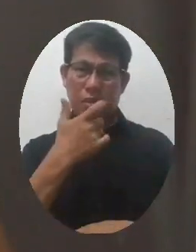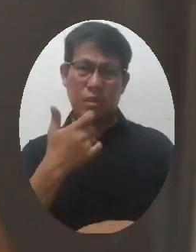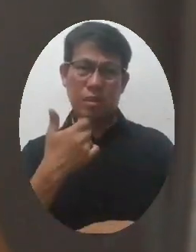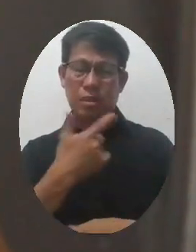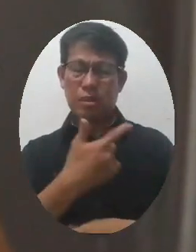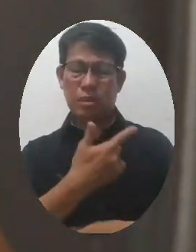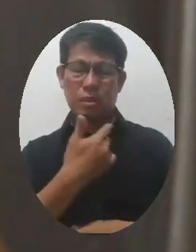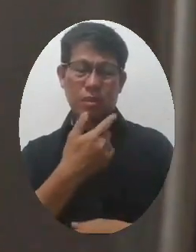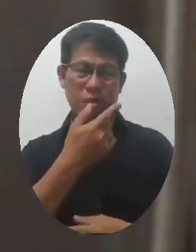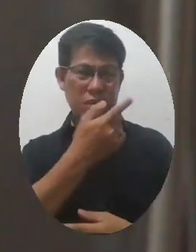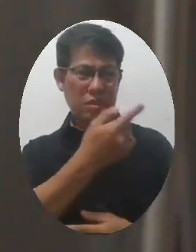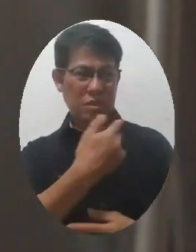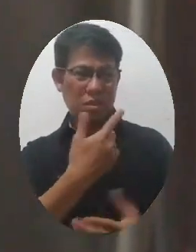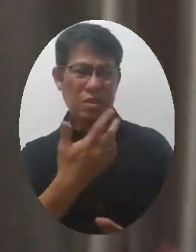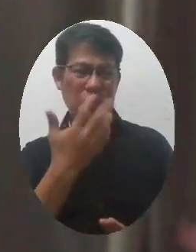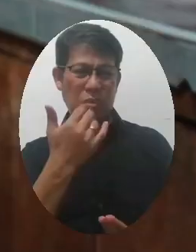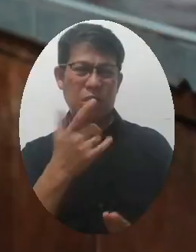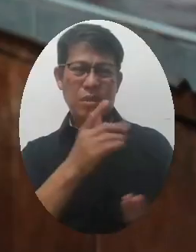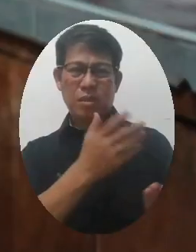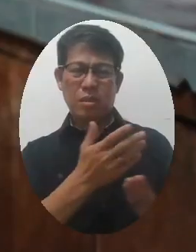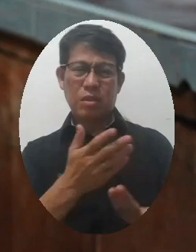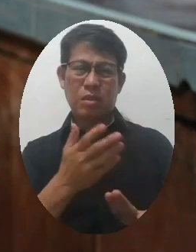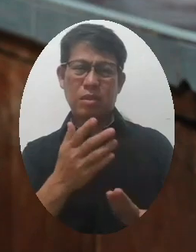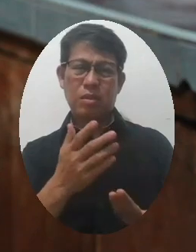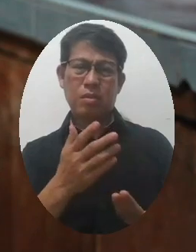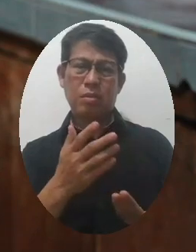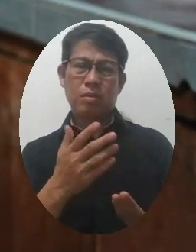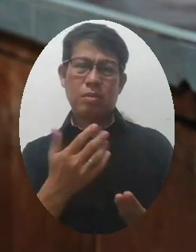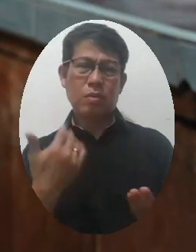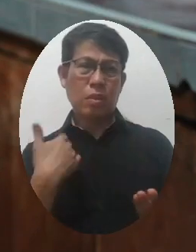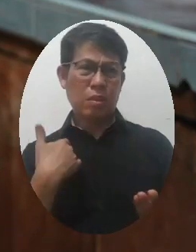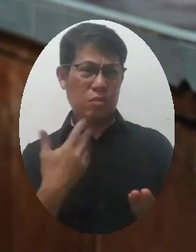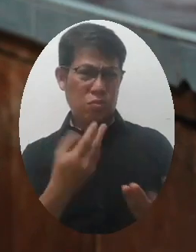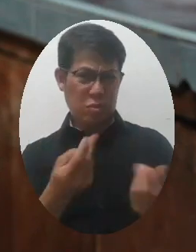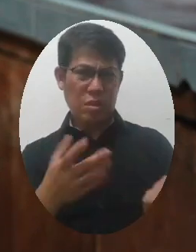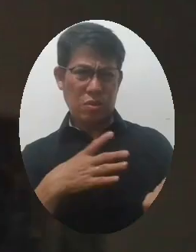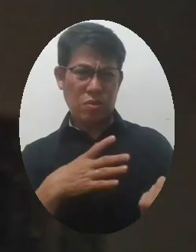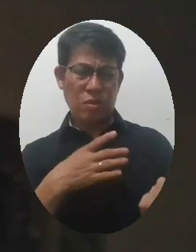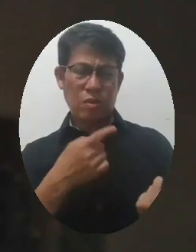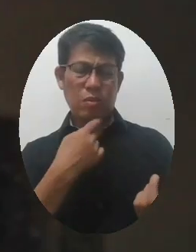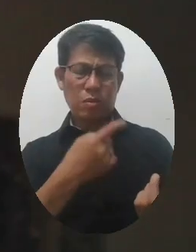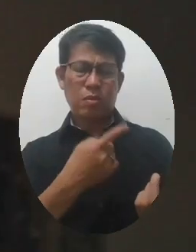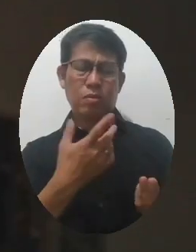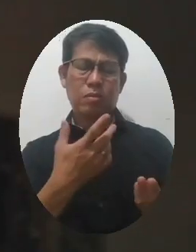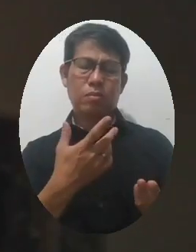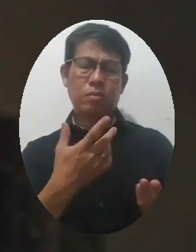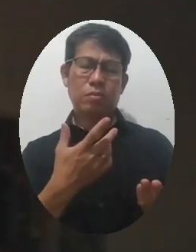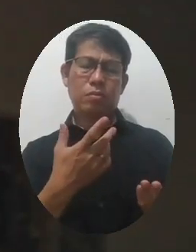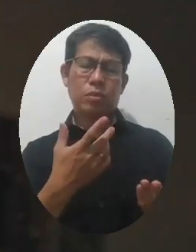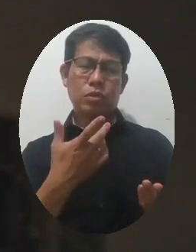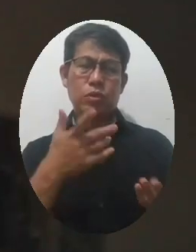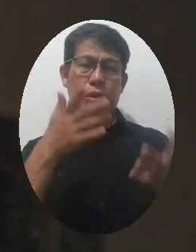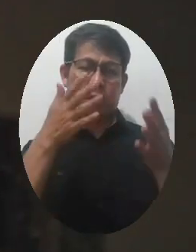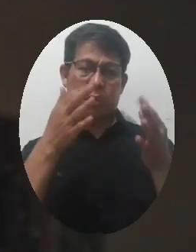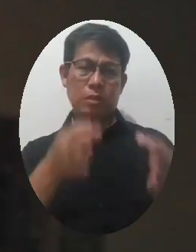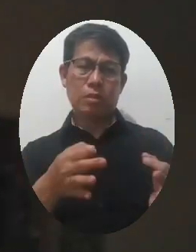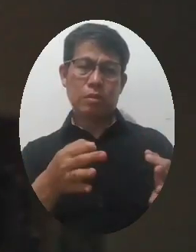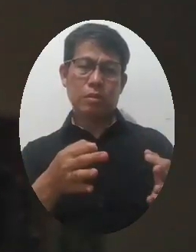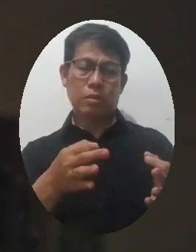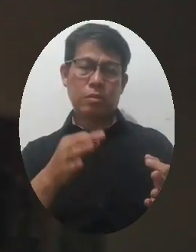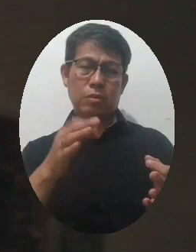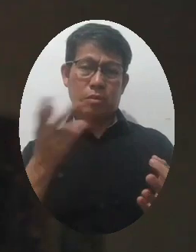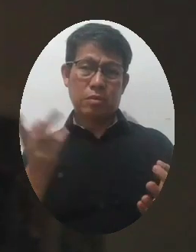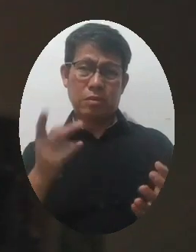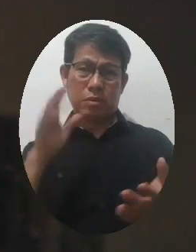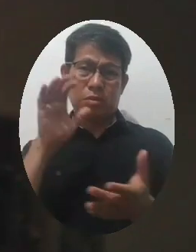Kasi ang sabi niya sa amin, bakit pa ako dadalhin ng hospital? Wala naman na akong sakit. Kaya ayun po, napag-desisyon namin